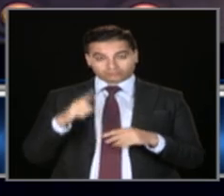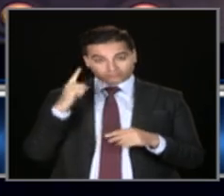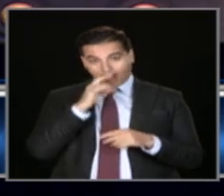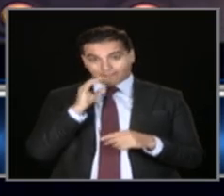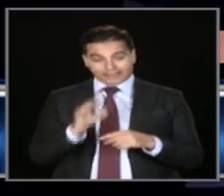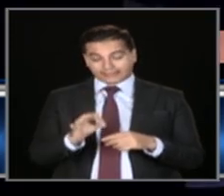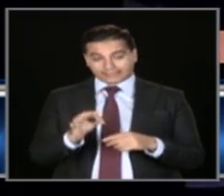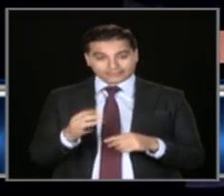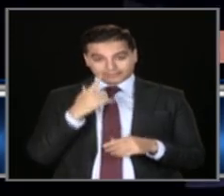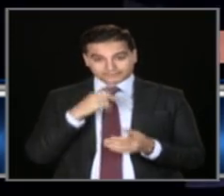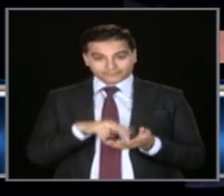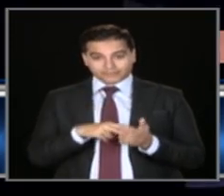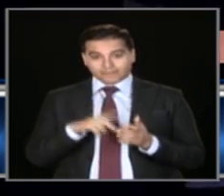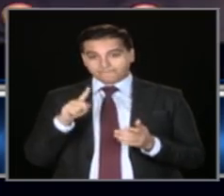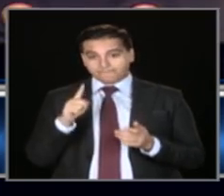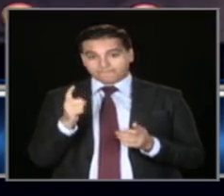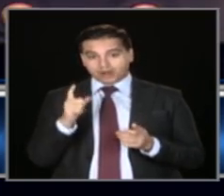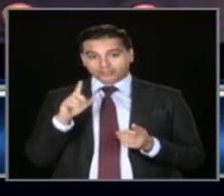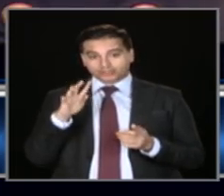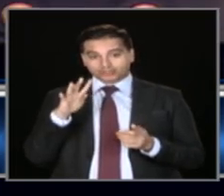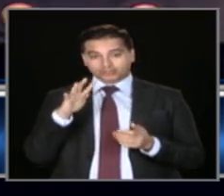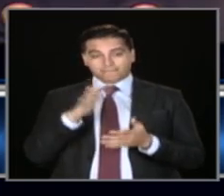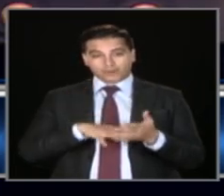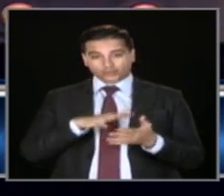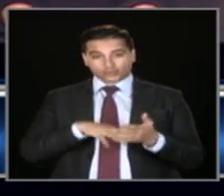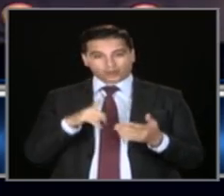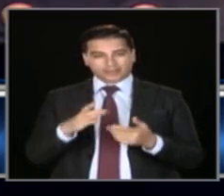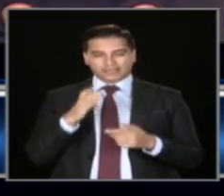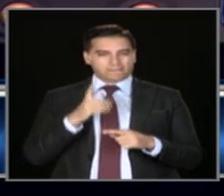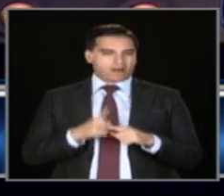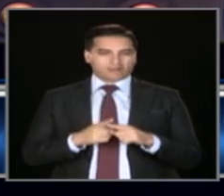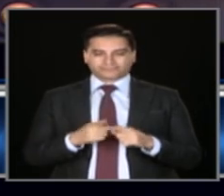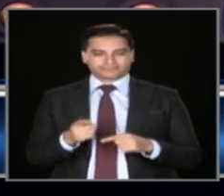جدا. برشلونة. لا خالص.